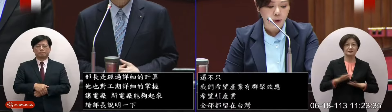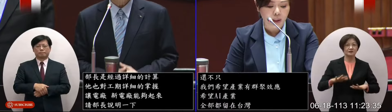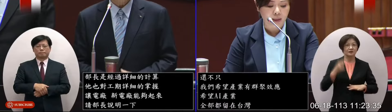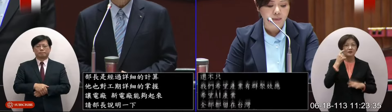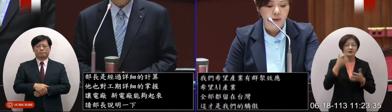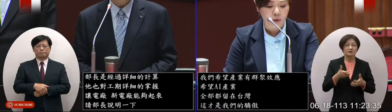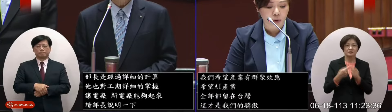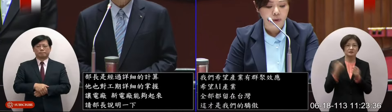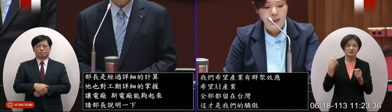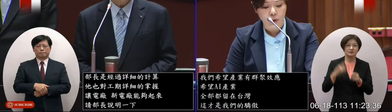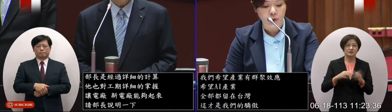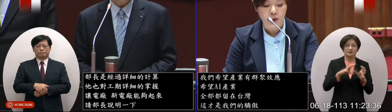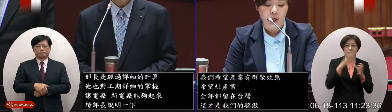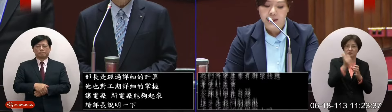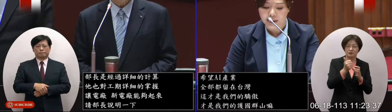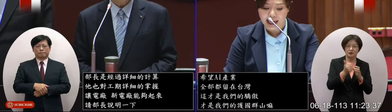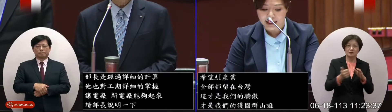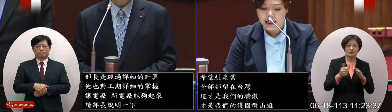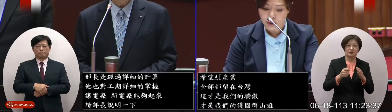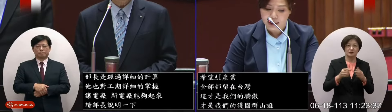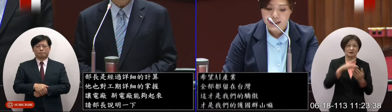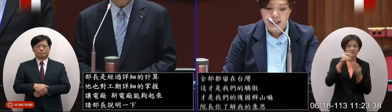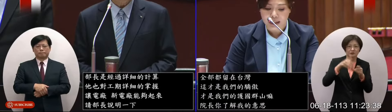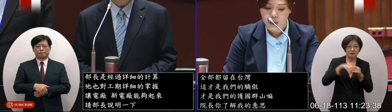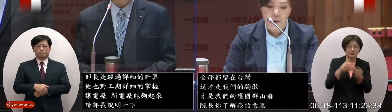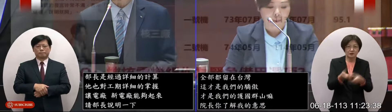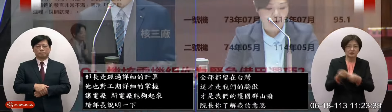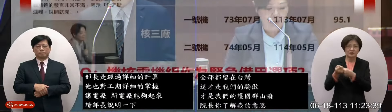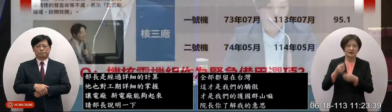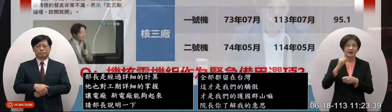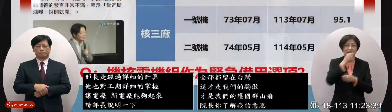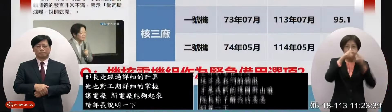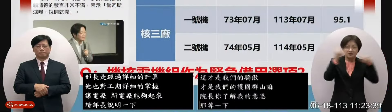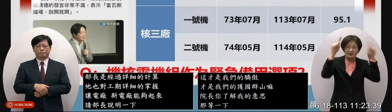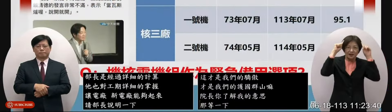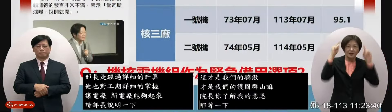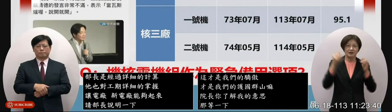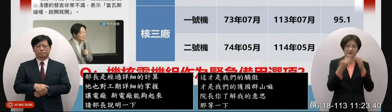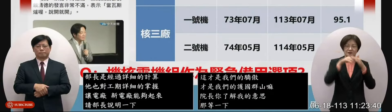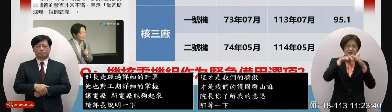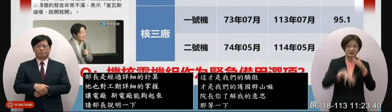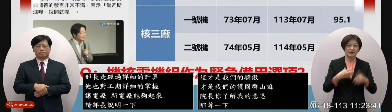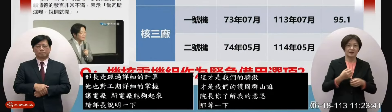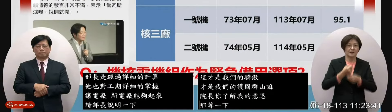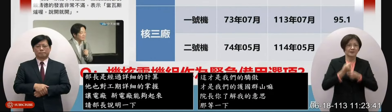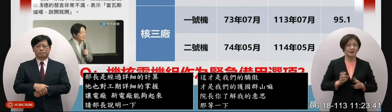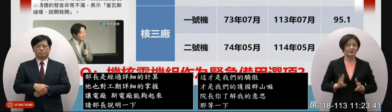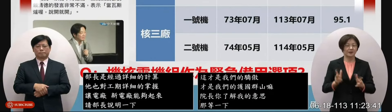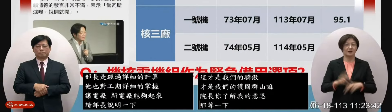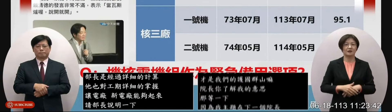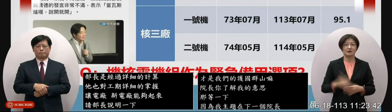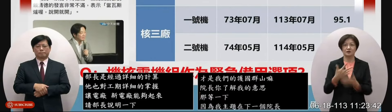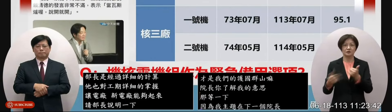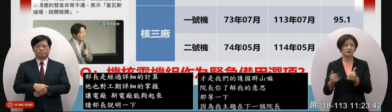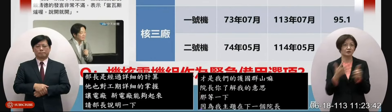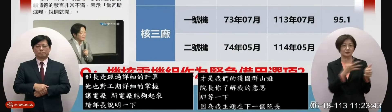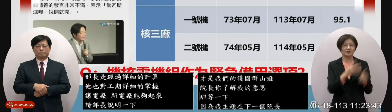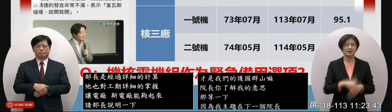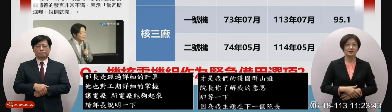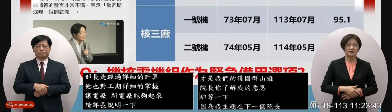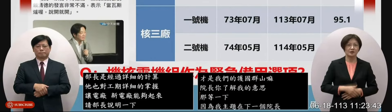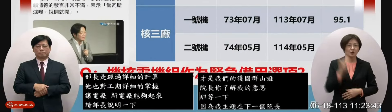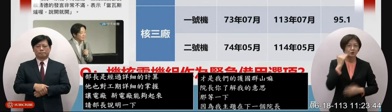注到去年总统在选举的时候，他到台大去参加校园马拉松的论坛，他提有学生提到说，打